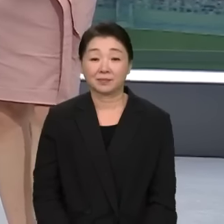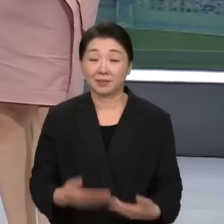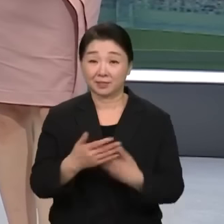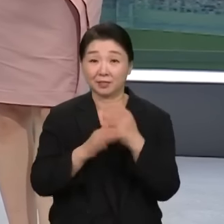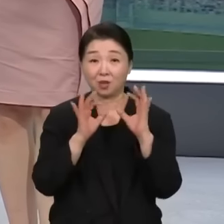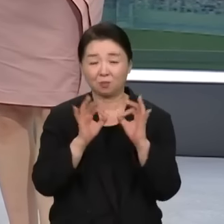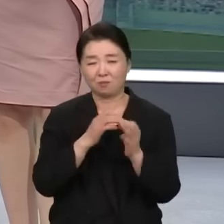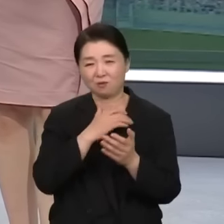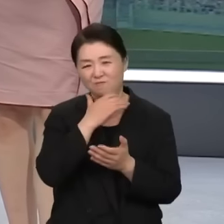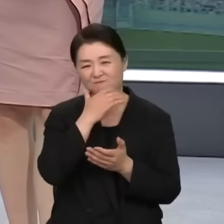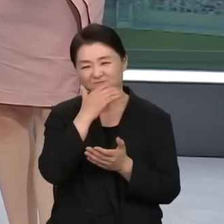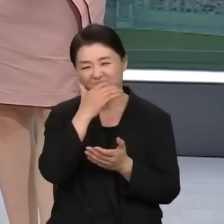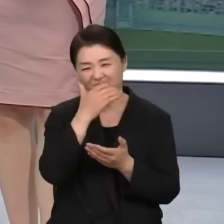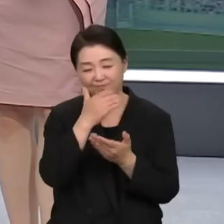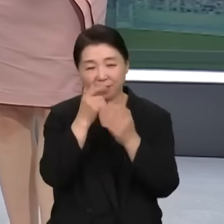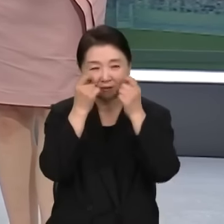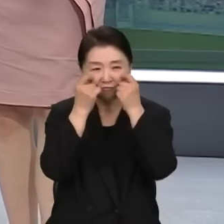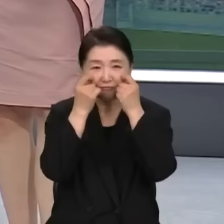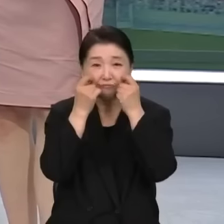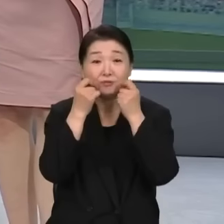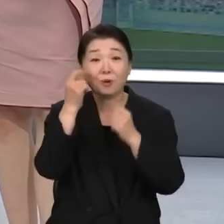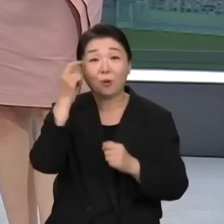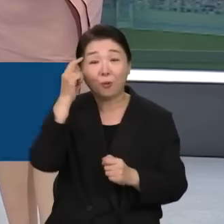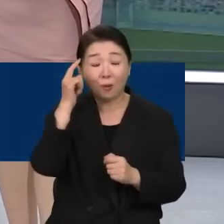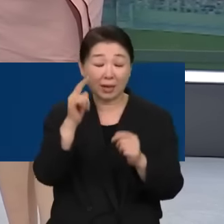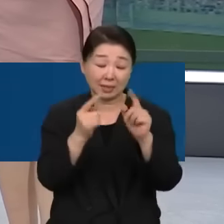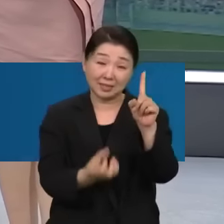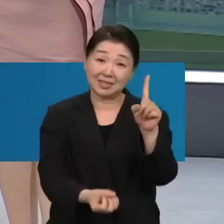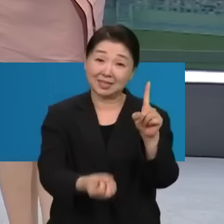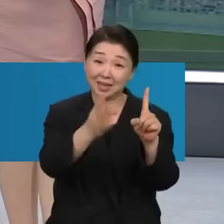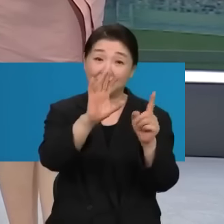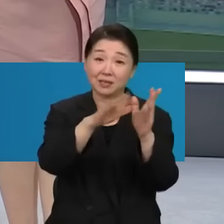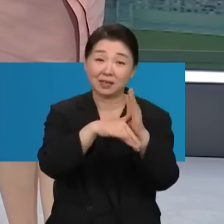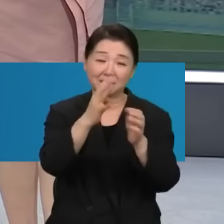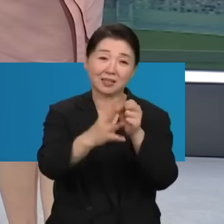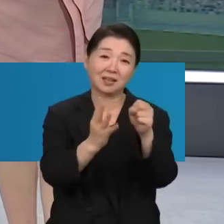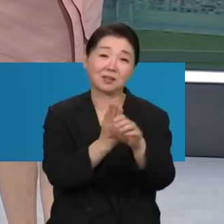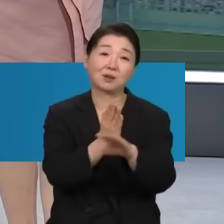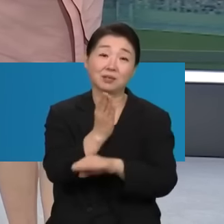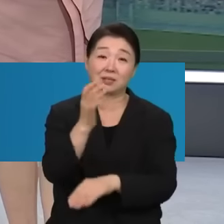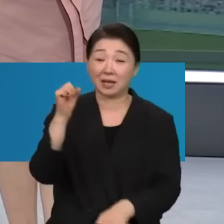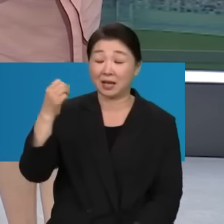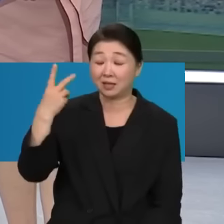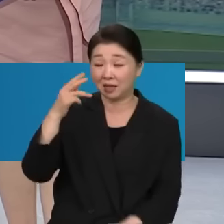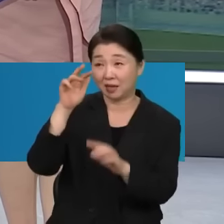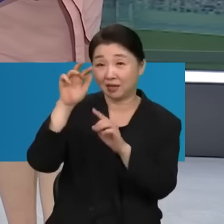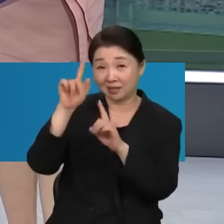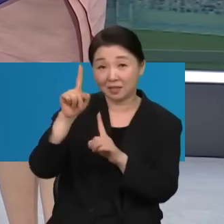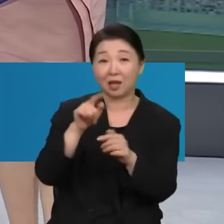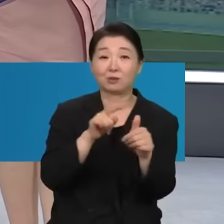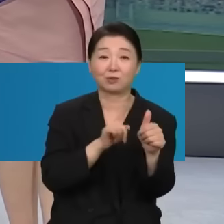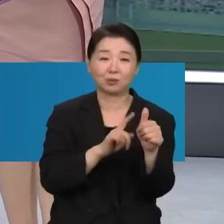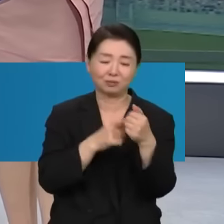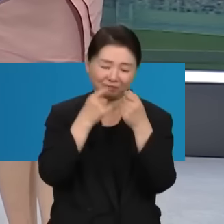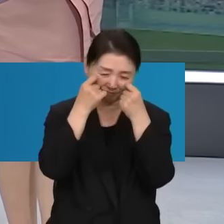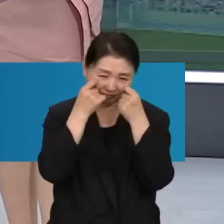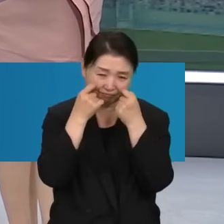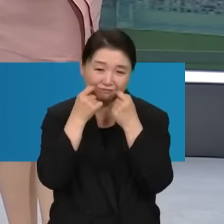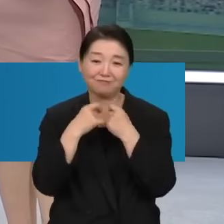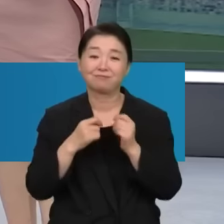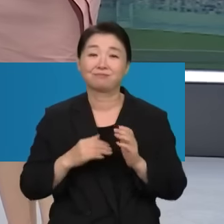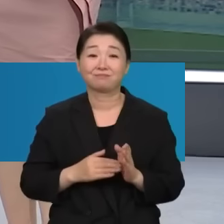이 장면 보고 울컥했습니다. 1승 하나를 추가하는데 4년이 넘게 걸렸던 한화 이상규 선수는 그만 펑펑 울고